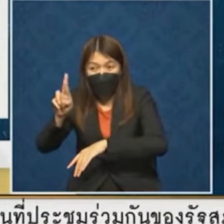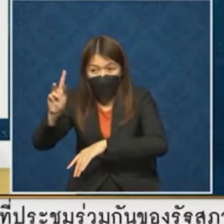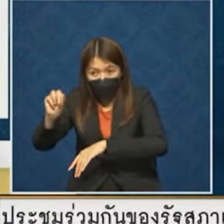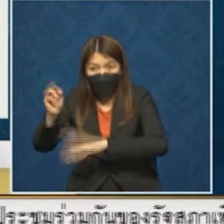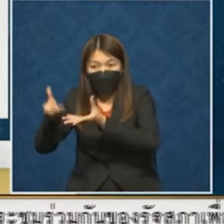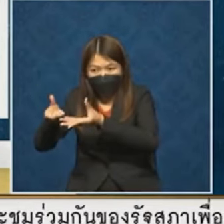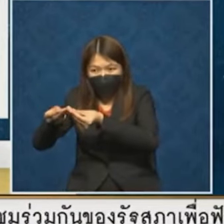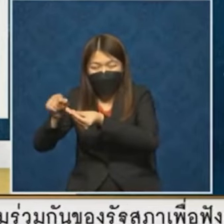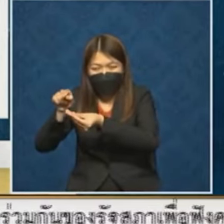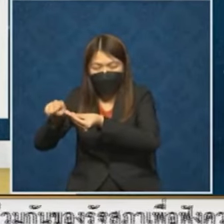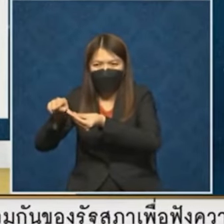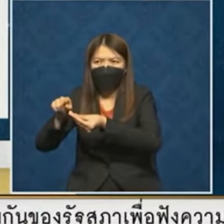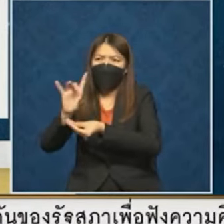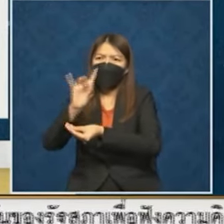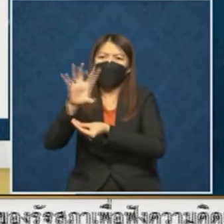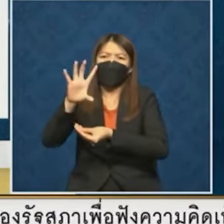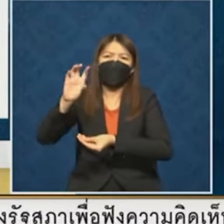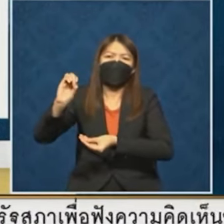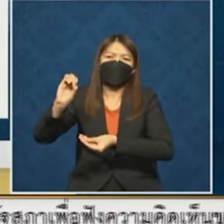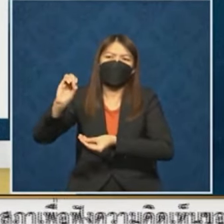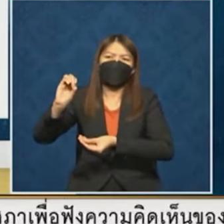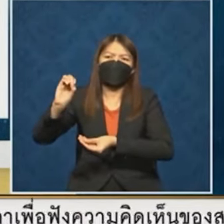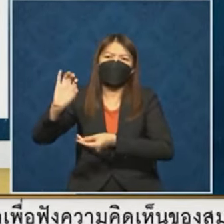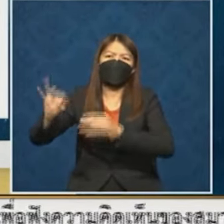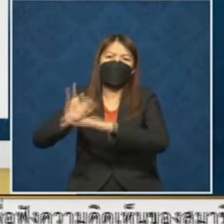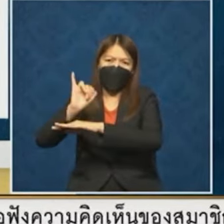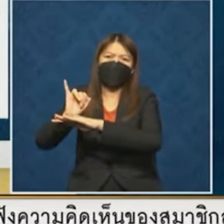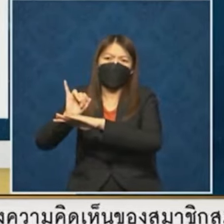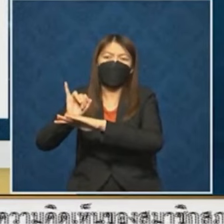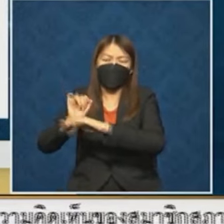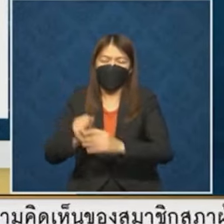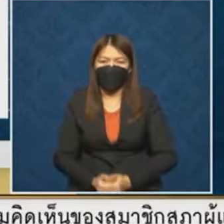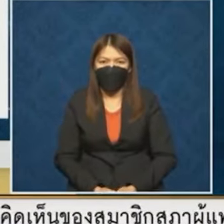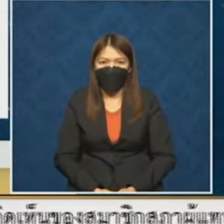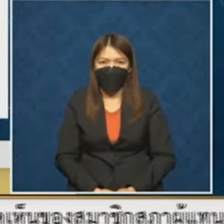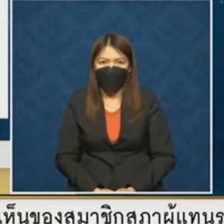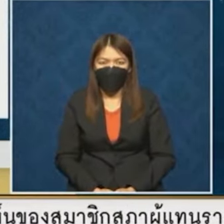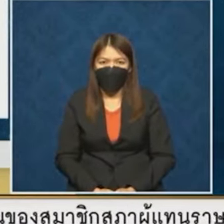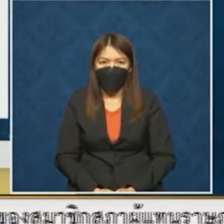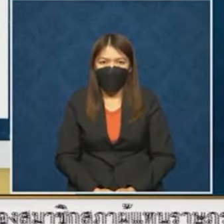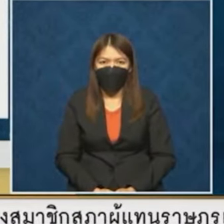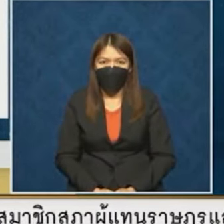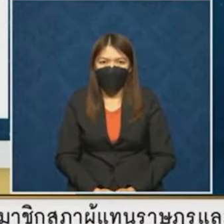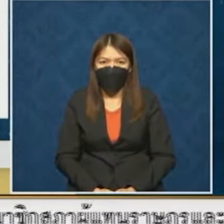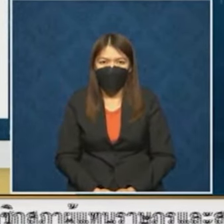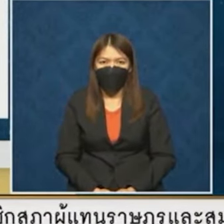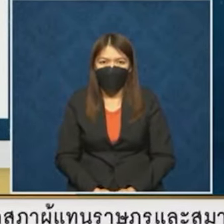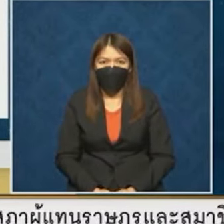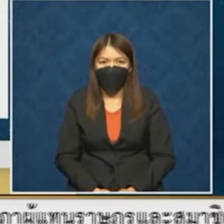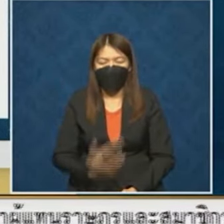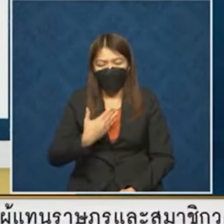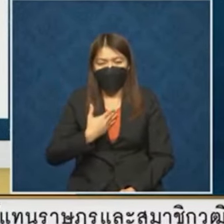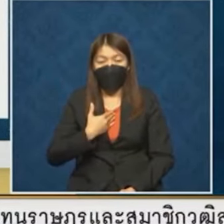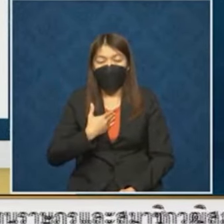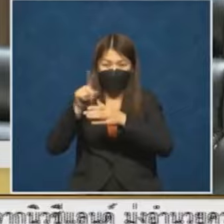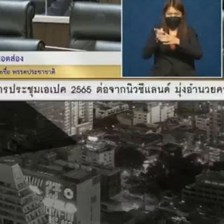มื่อสักครู่นี้คุณนิพนธ์นี่ก็เลยแจกแจงว่าขณะนี้ขั้นตอนมันอยู่ตรงไหนกรมที่ดินยืนยันว่าตามแผนที่ที่ปรากฏ